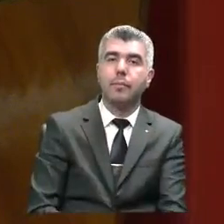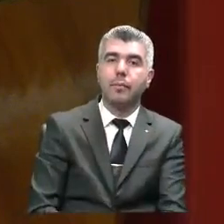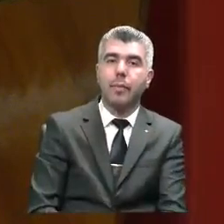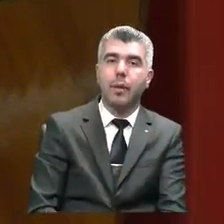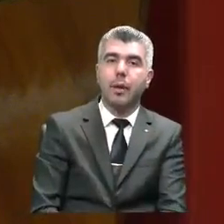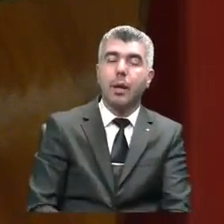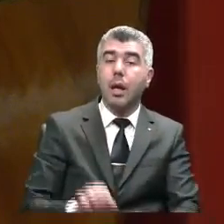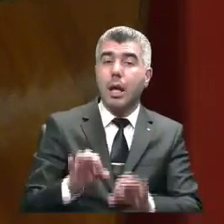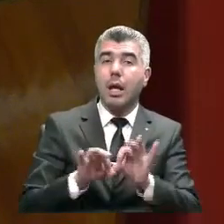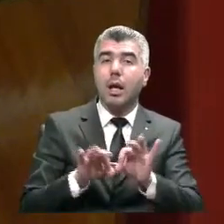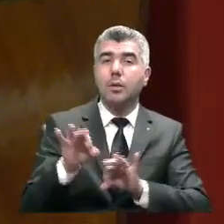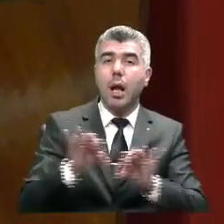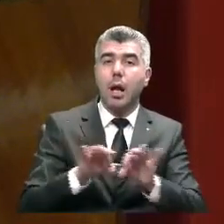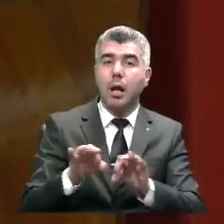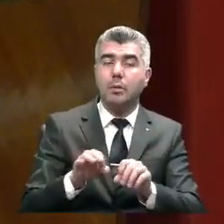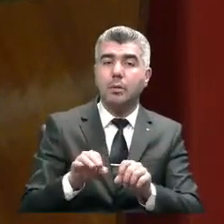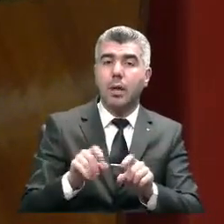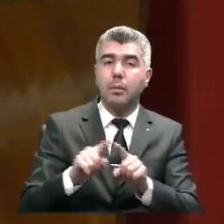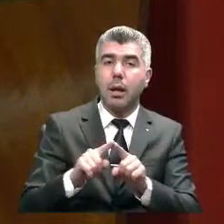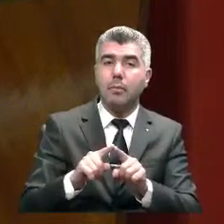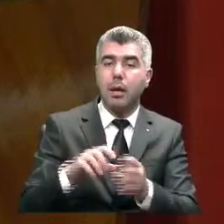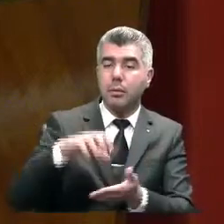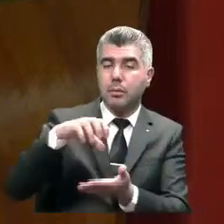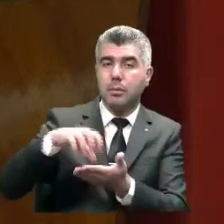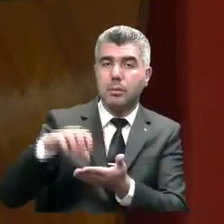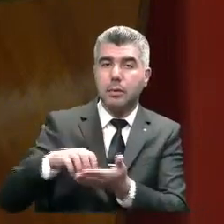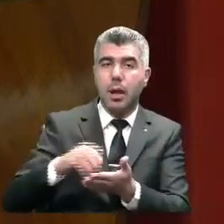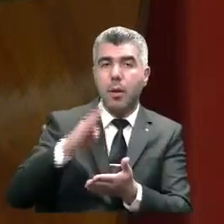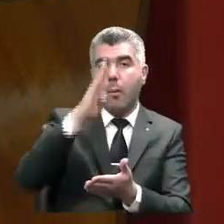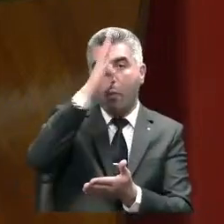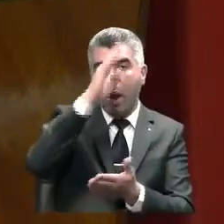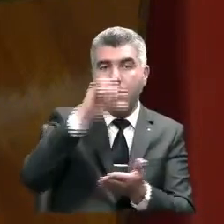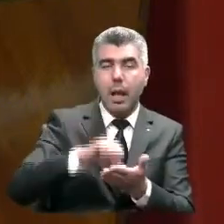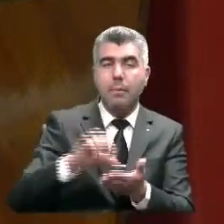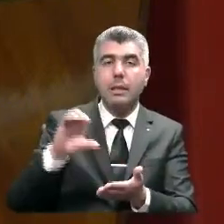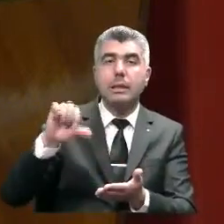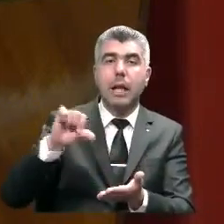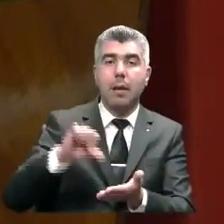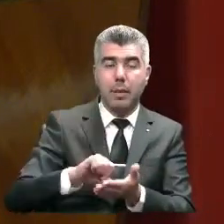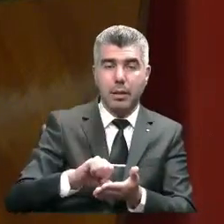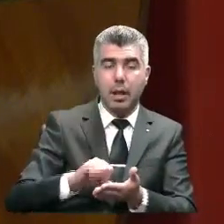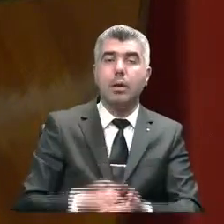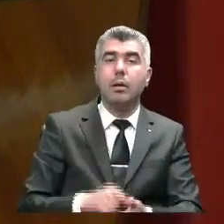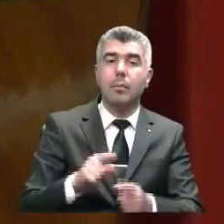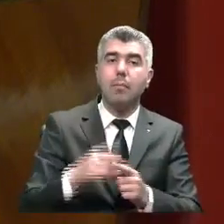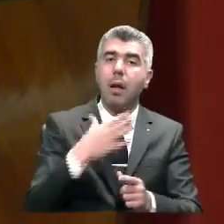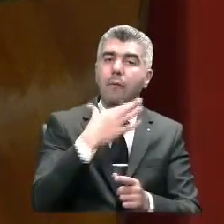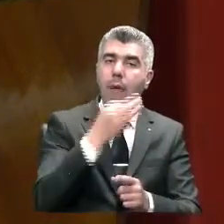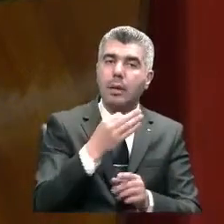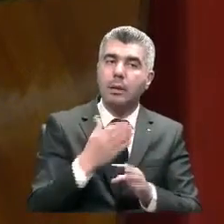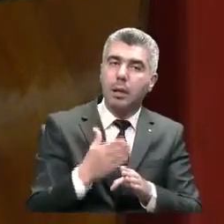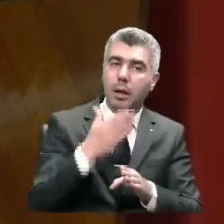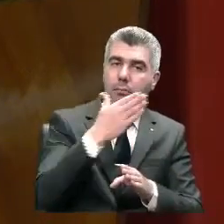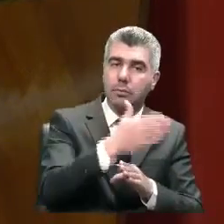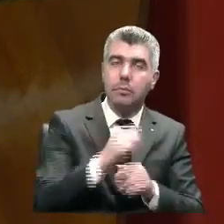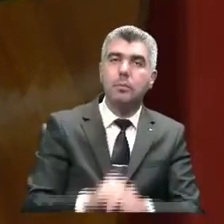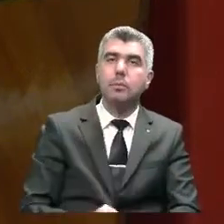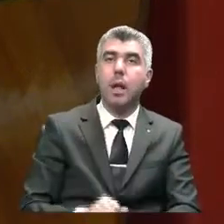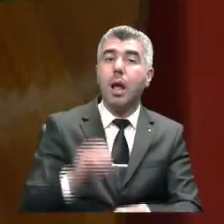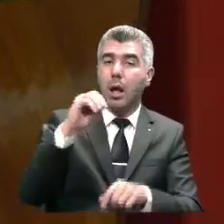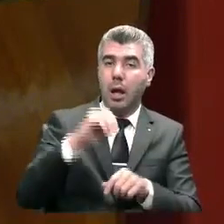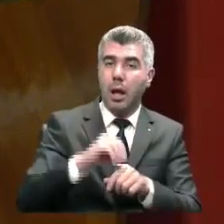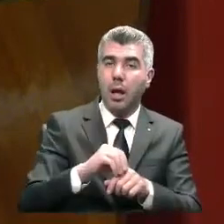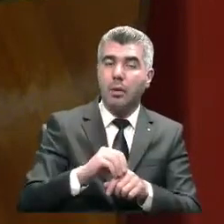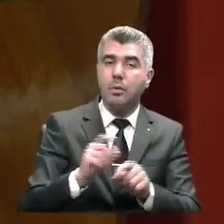الاجراءات تخصيص المحطه الاولى بمطار محمد الخامس الدار البيضاء لزبنائها الوج داخل المطار على سبيل المثال وكذا اعاده